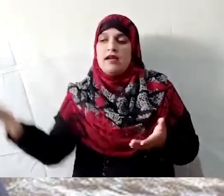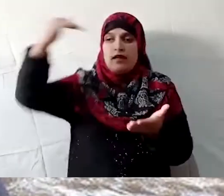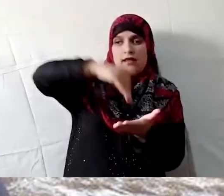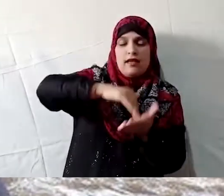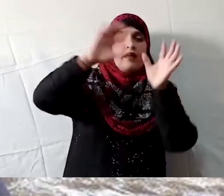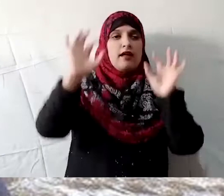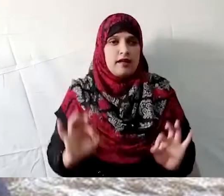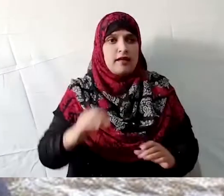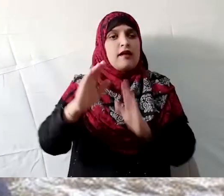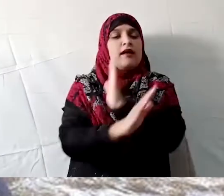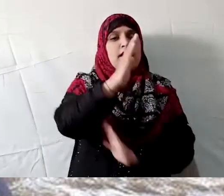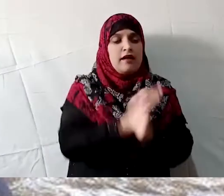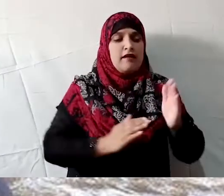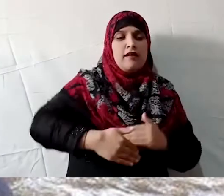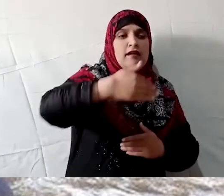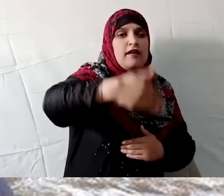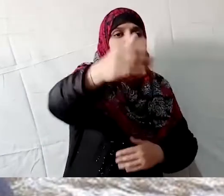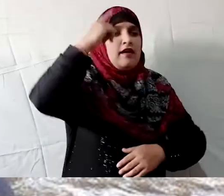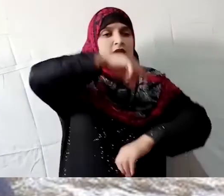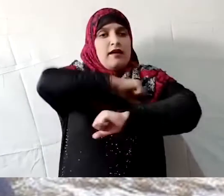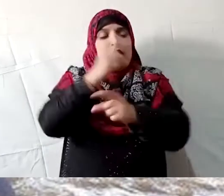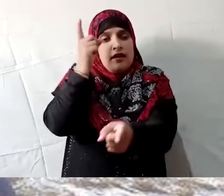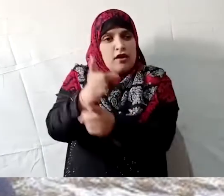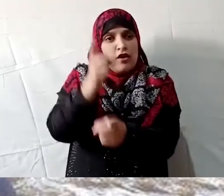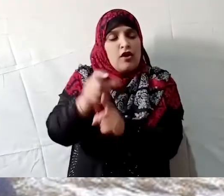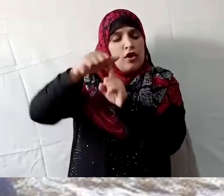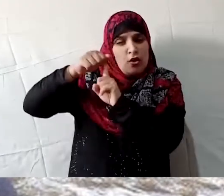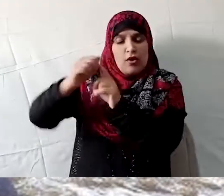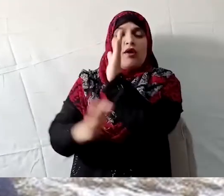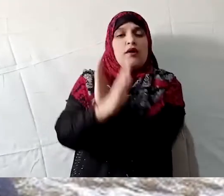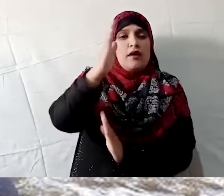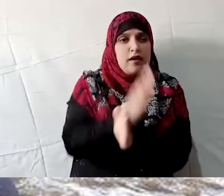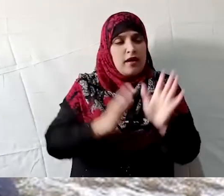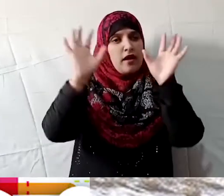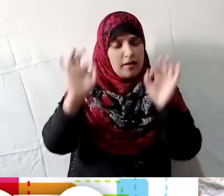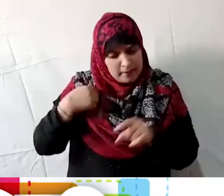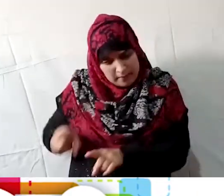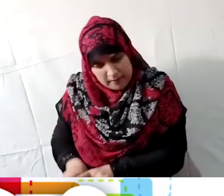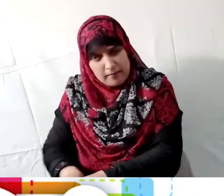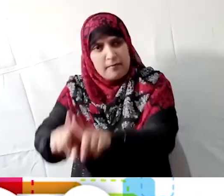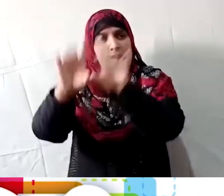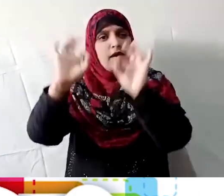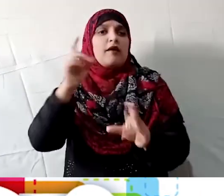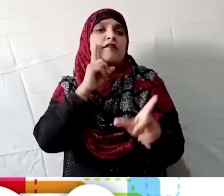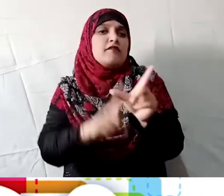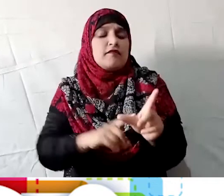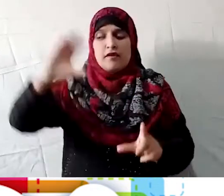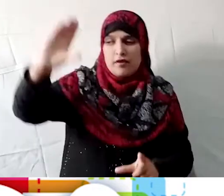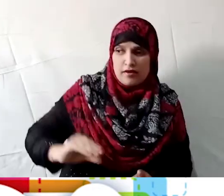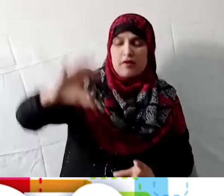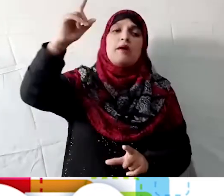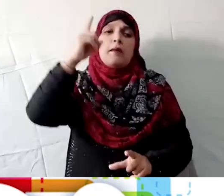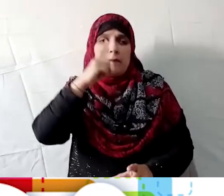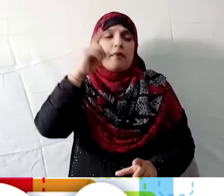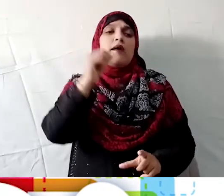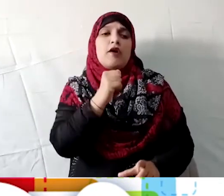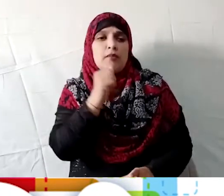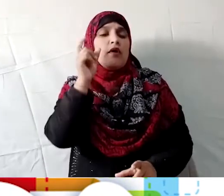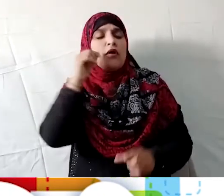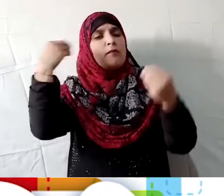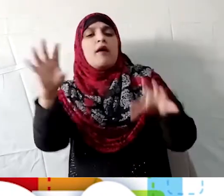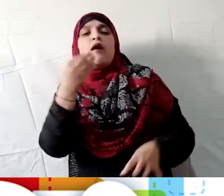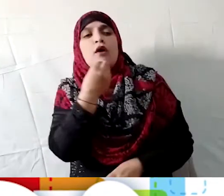अफराद और ख़वातीन को नगहानी आफात में कैसे बचाया जा सकता है। जो वसाइल इदारों के पास या लोगों के पास